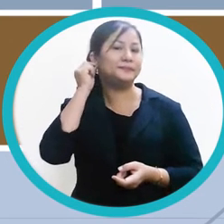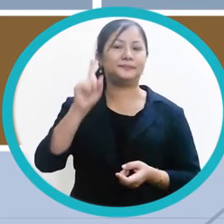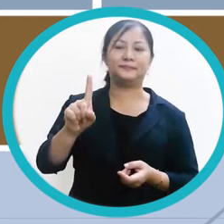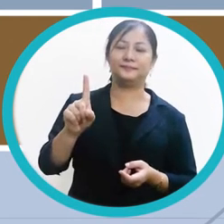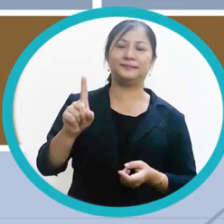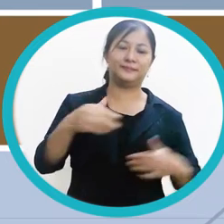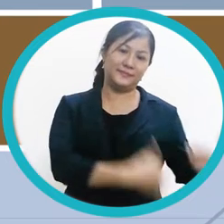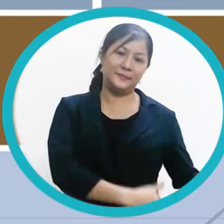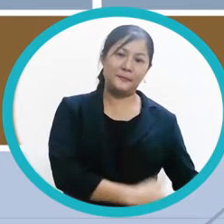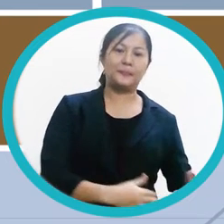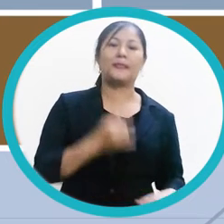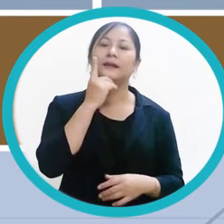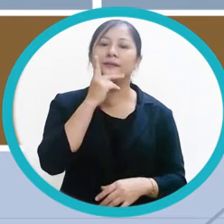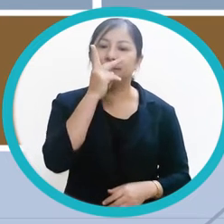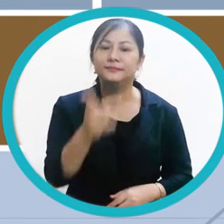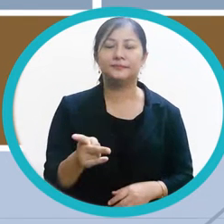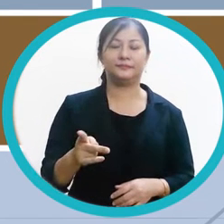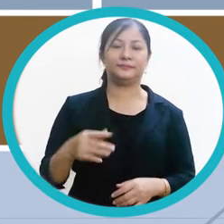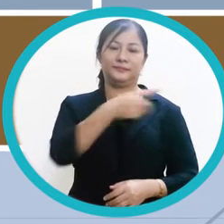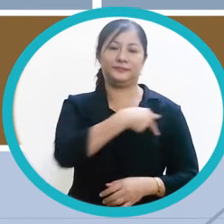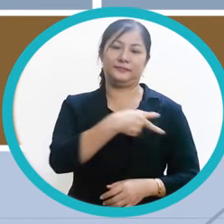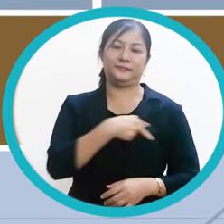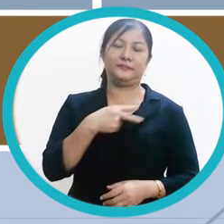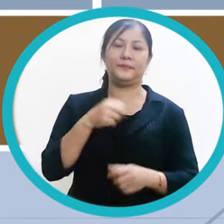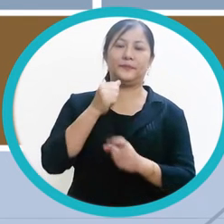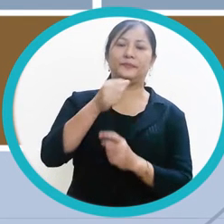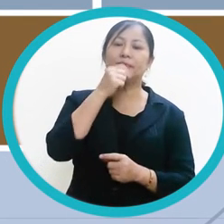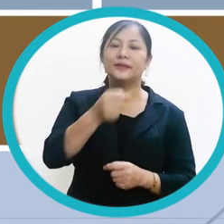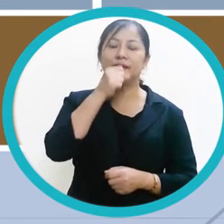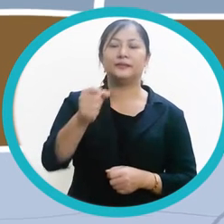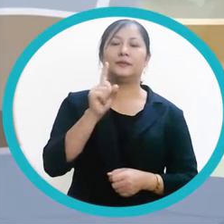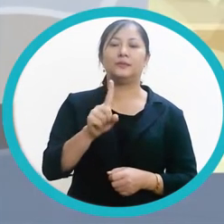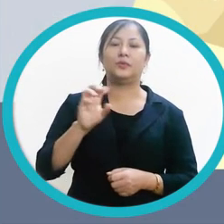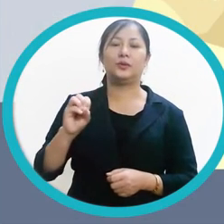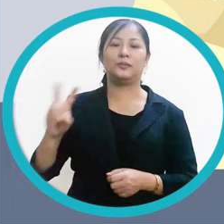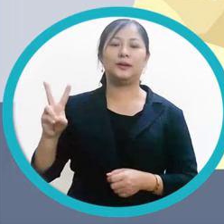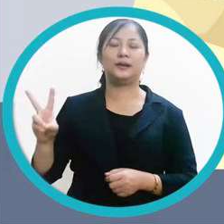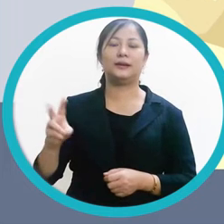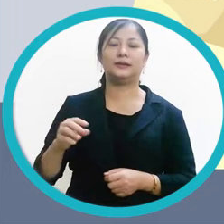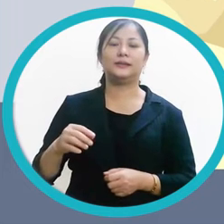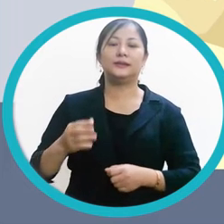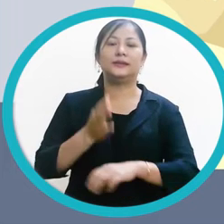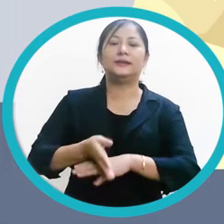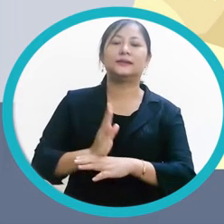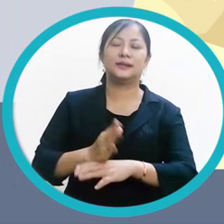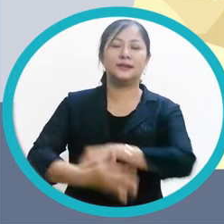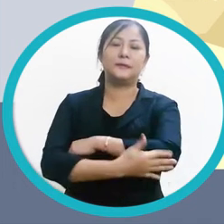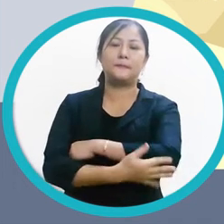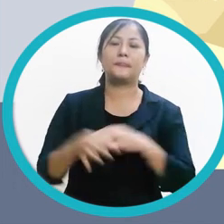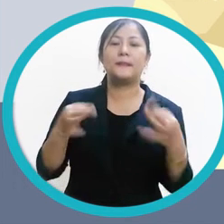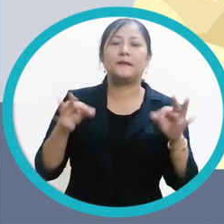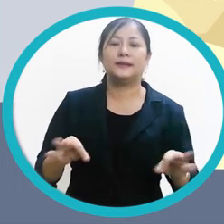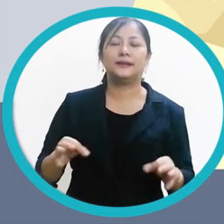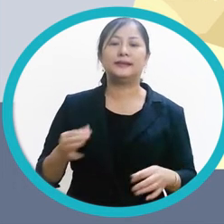chào, em là nhân viên tư vấn tổng đài 1022, anh cần giúp đỡ gì ạ? Nhưng Nam chưa kịp trả lời thì đã choàng